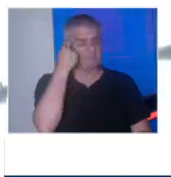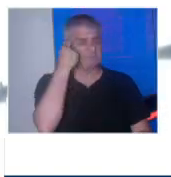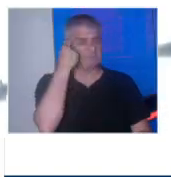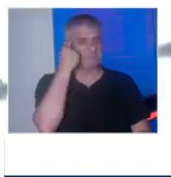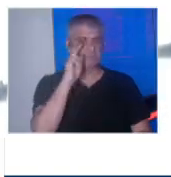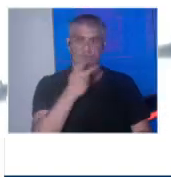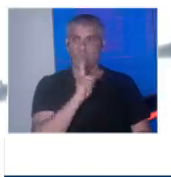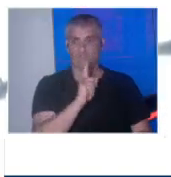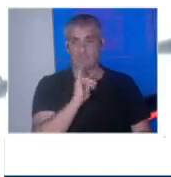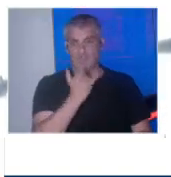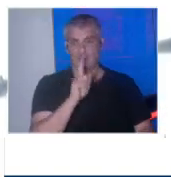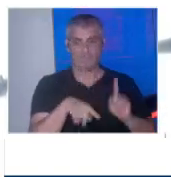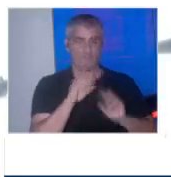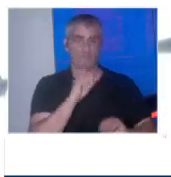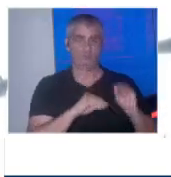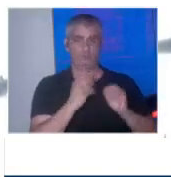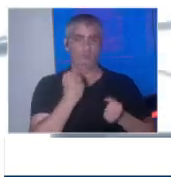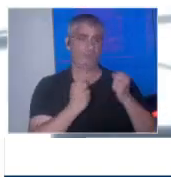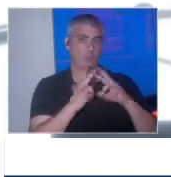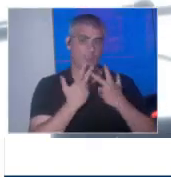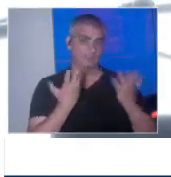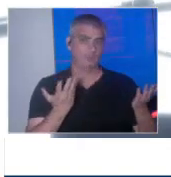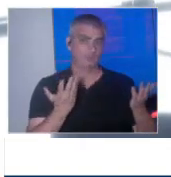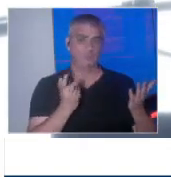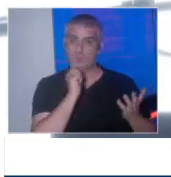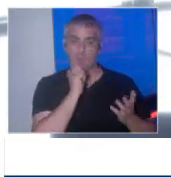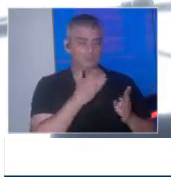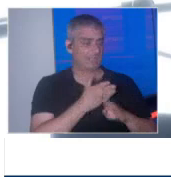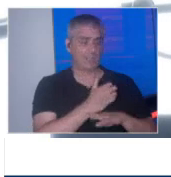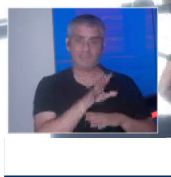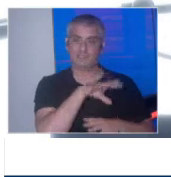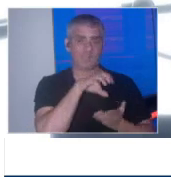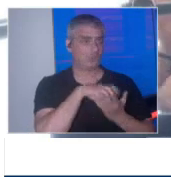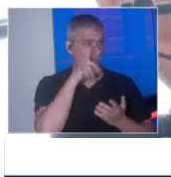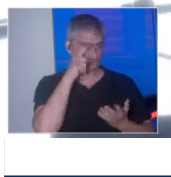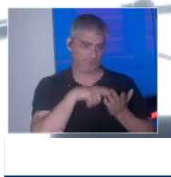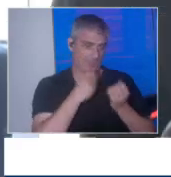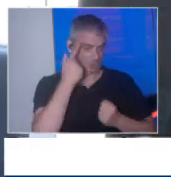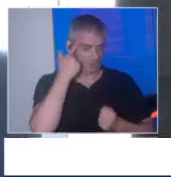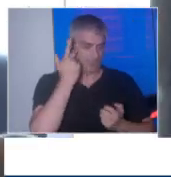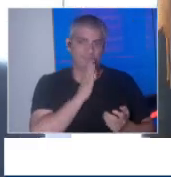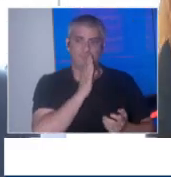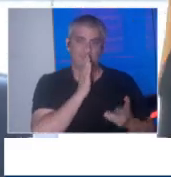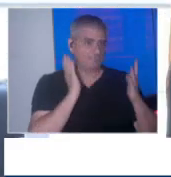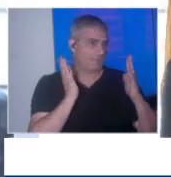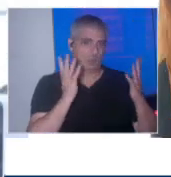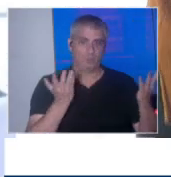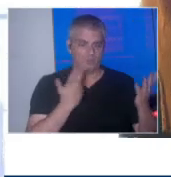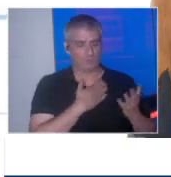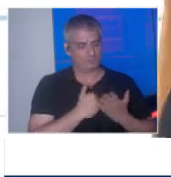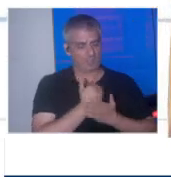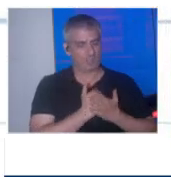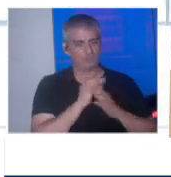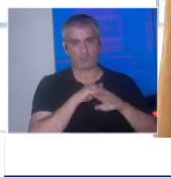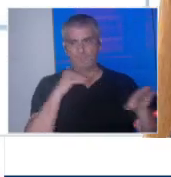על זה שוב, כמי שכן לעתים משתמש בתחבורה הציבורית, ושלא רוצה להיכנס לגוש דן עם רכב, כי יודע כמה זה זבל, וגם רוצה לחסוך